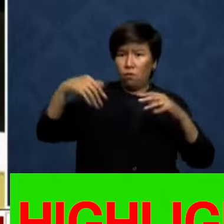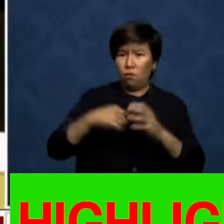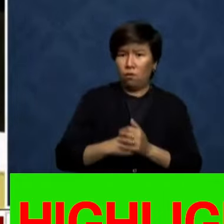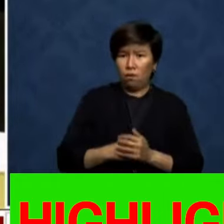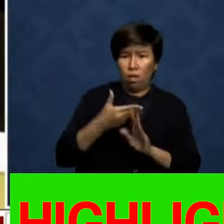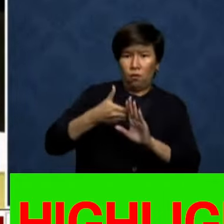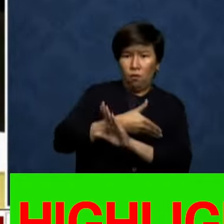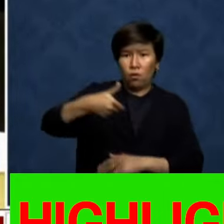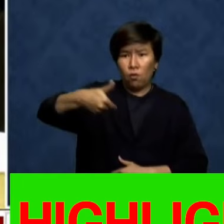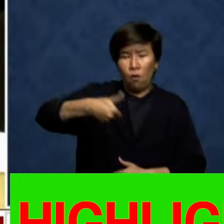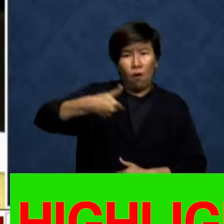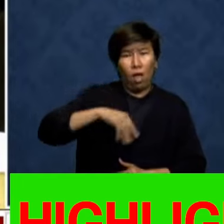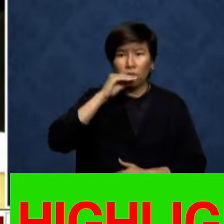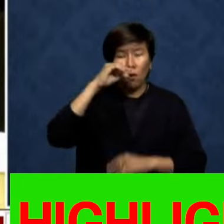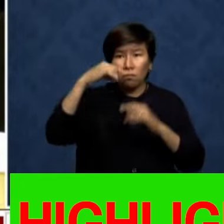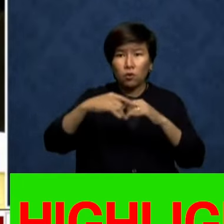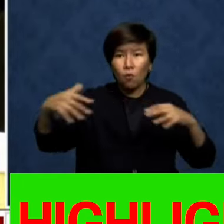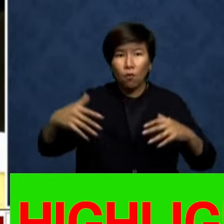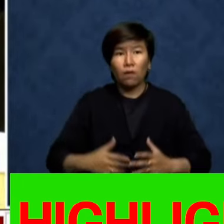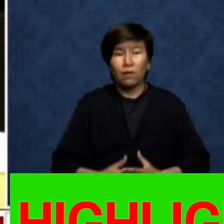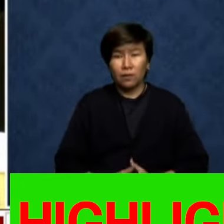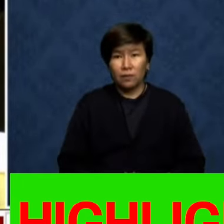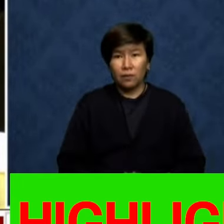าอีอยางอยนครบกได้นะครั